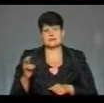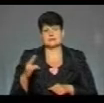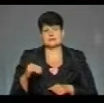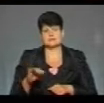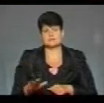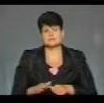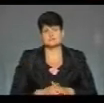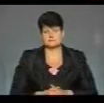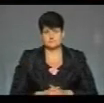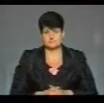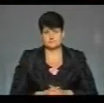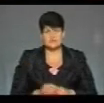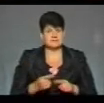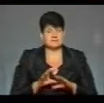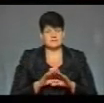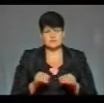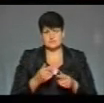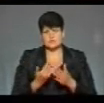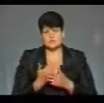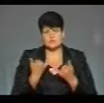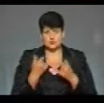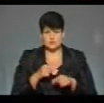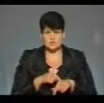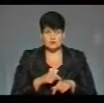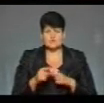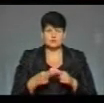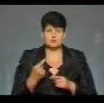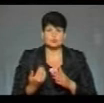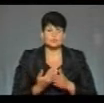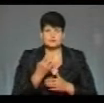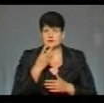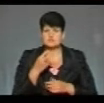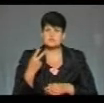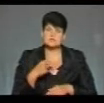Шаповал. Це вся інформація на цю годину. Наступний випуск дивіться о